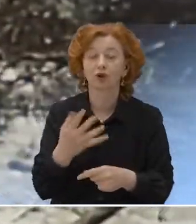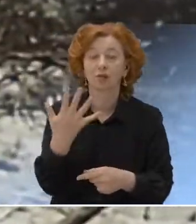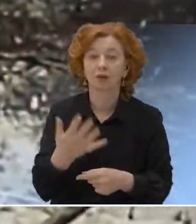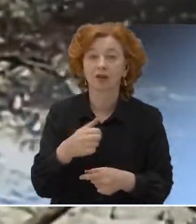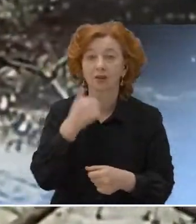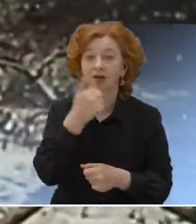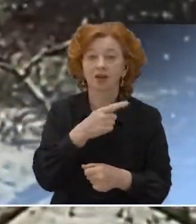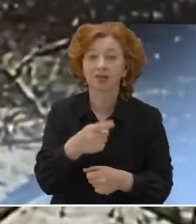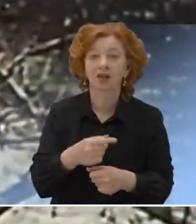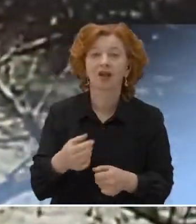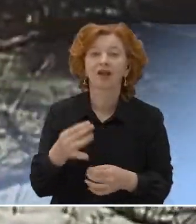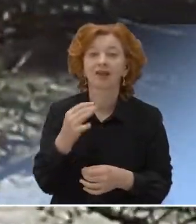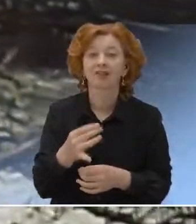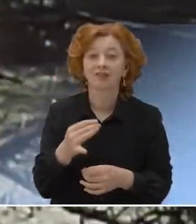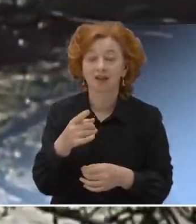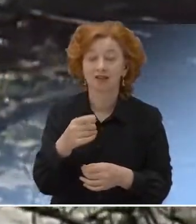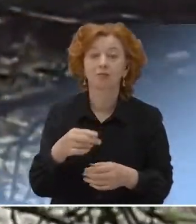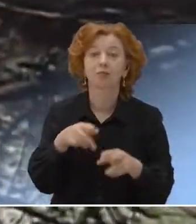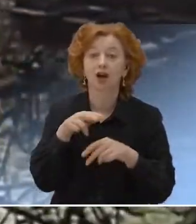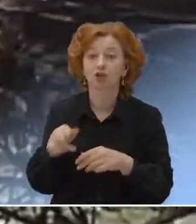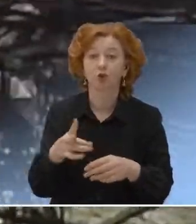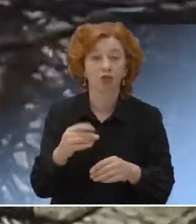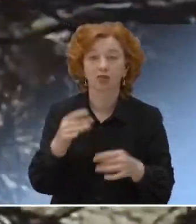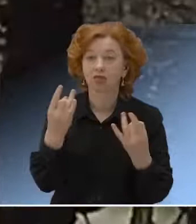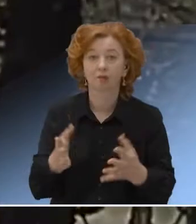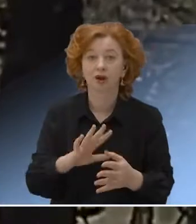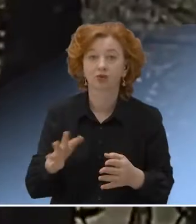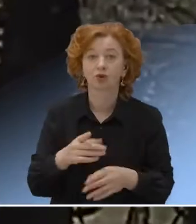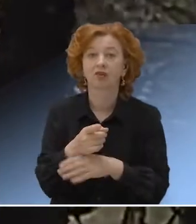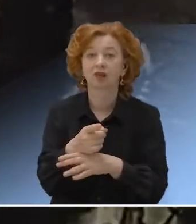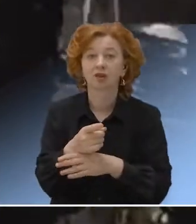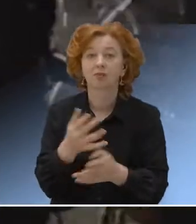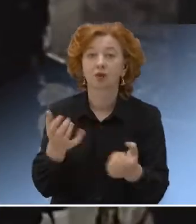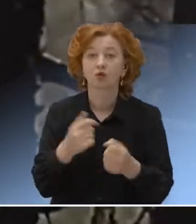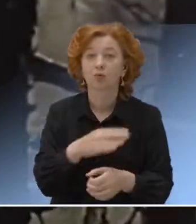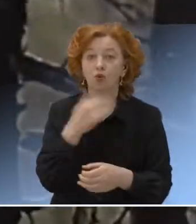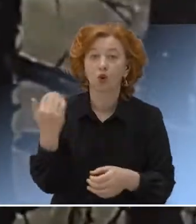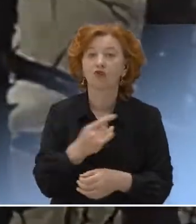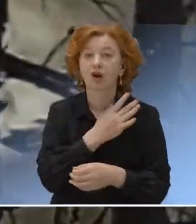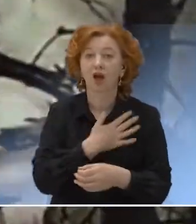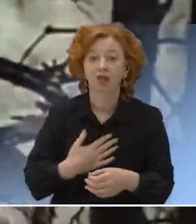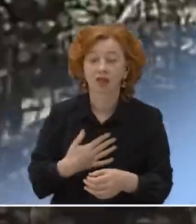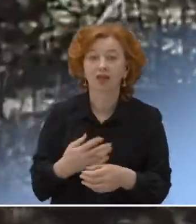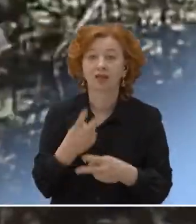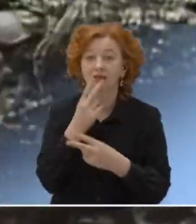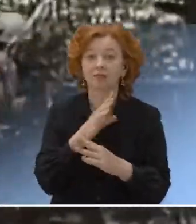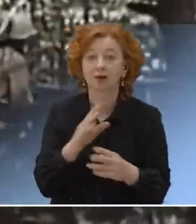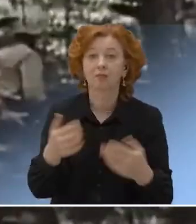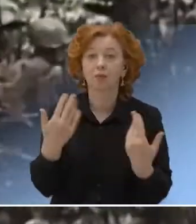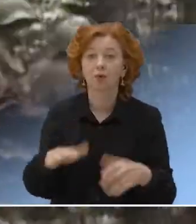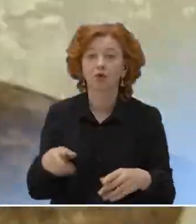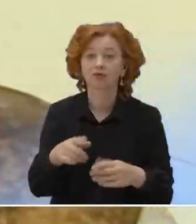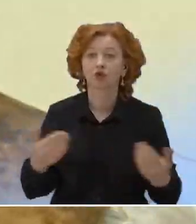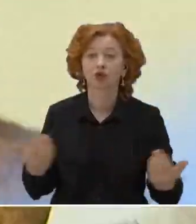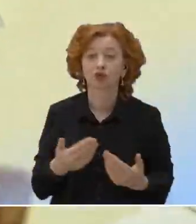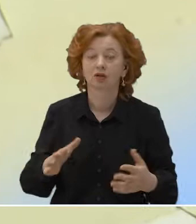1945 года. На фронте Иван Банников прошел непростой путь. Был танкистом, получил множество ранений. Несмотря на это, его